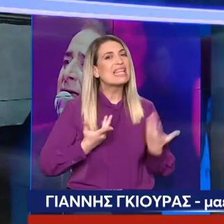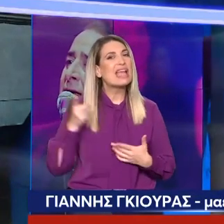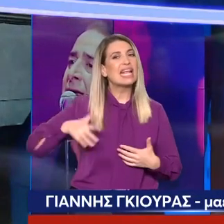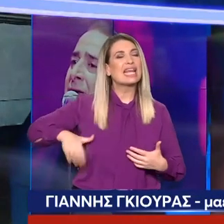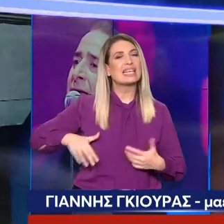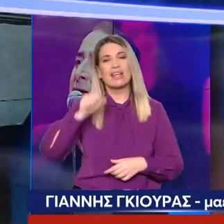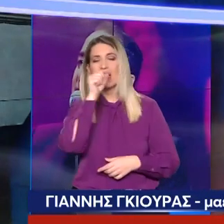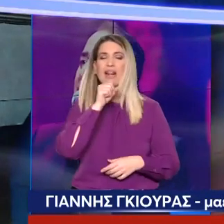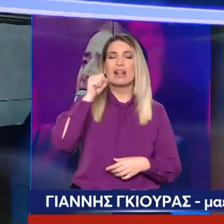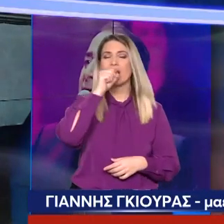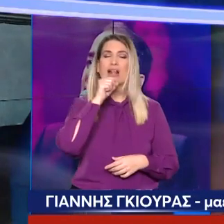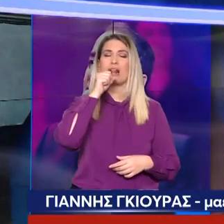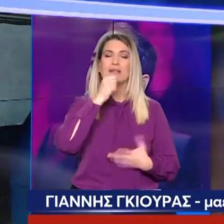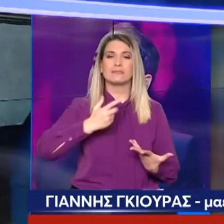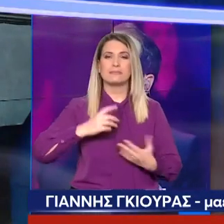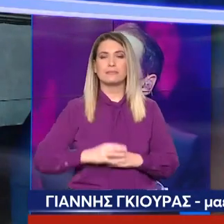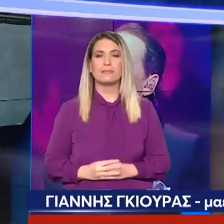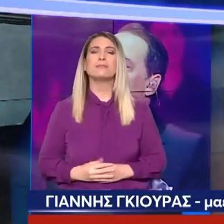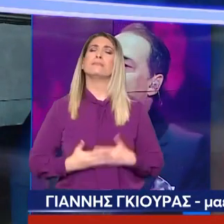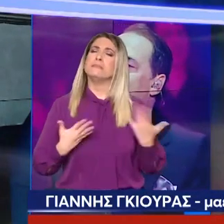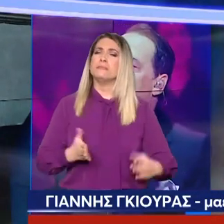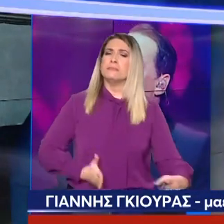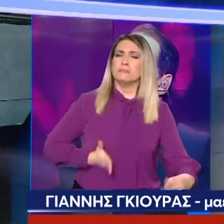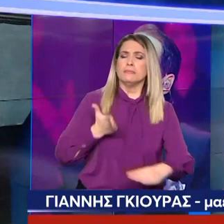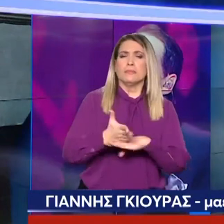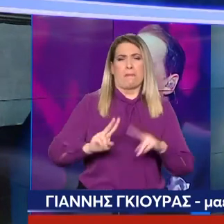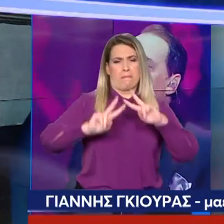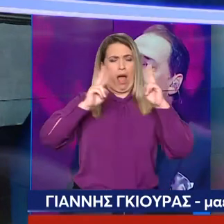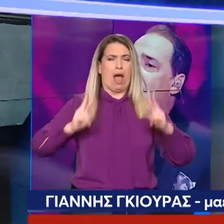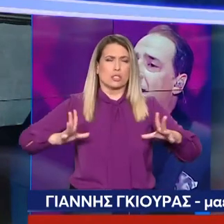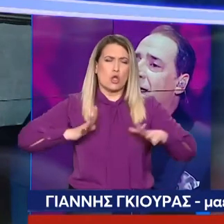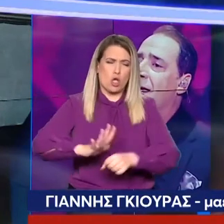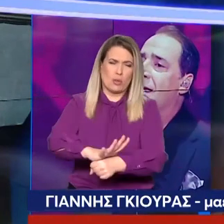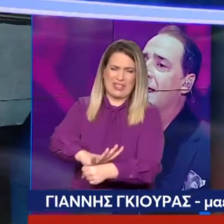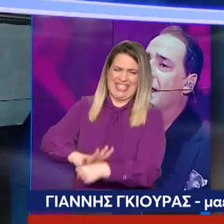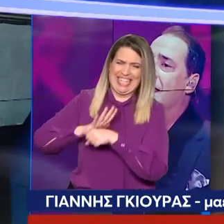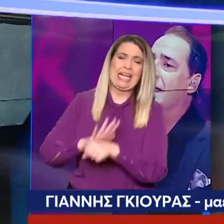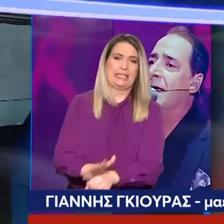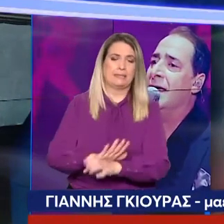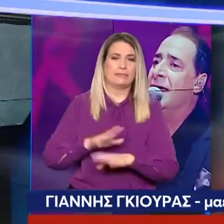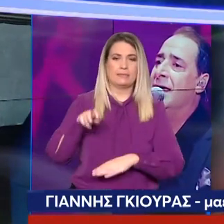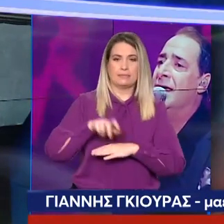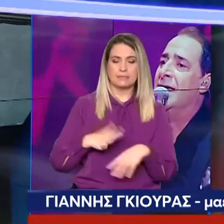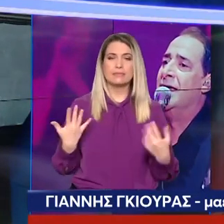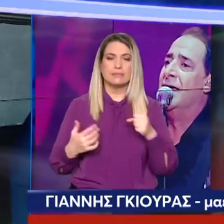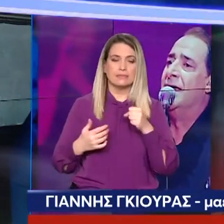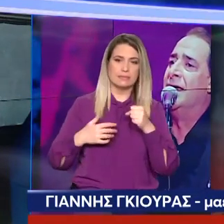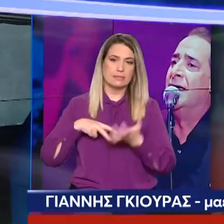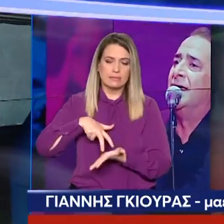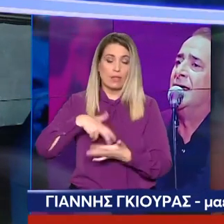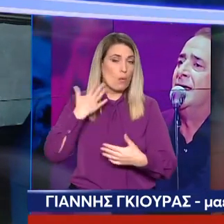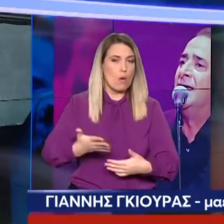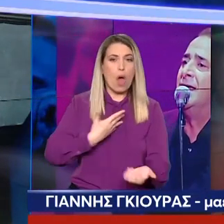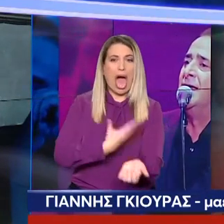Κρήτη? Λοιπόν, ήμασταν σε ένα κατάμεστο μαγαζί. Του είχε πέσει ο αιματοκρίτης και δεν μπορούσε να σταθεί